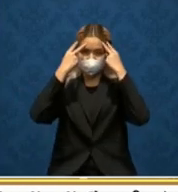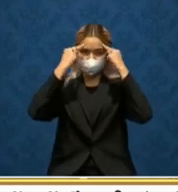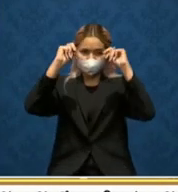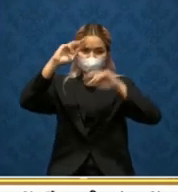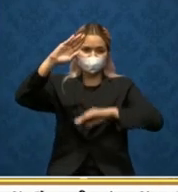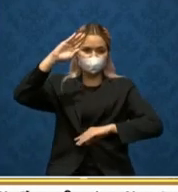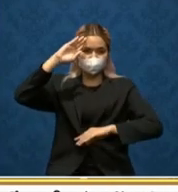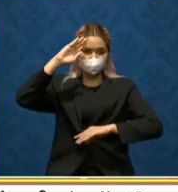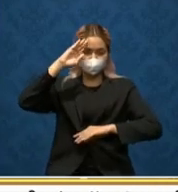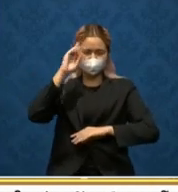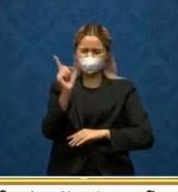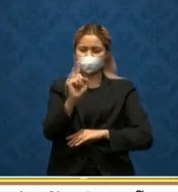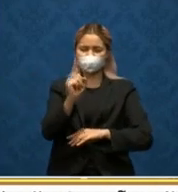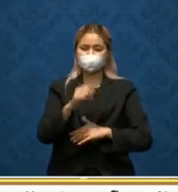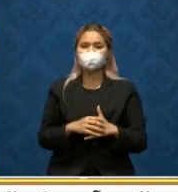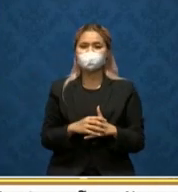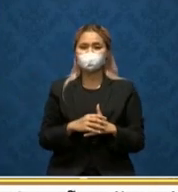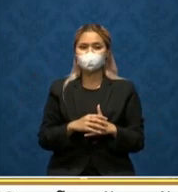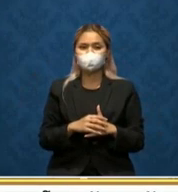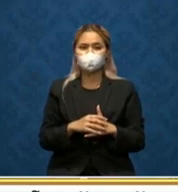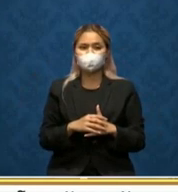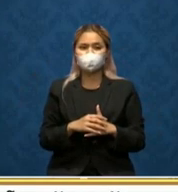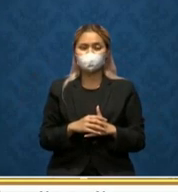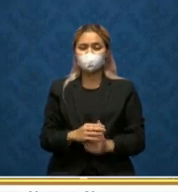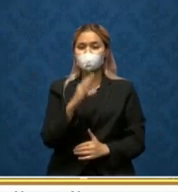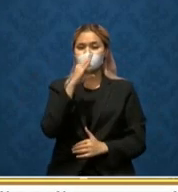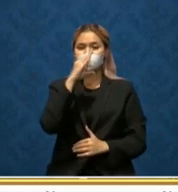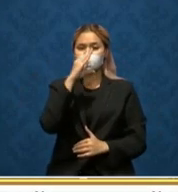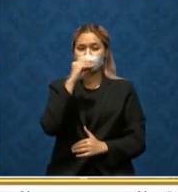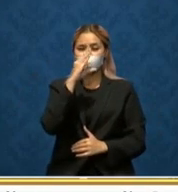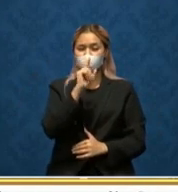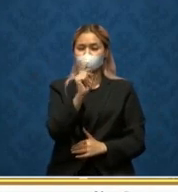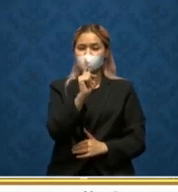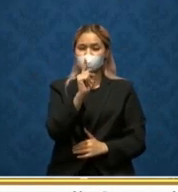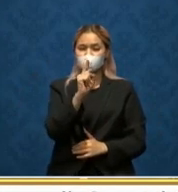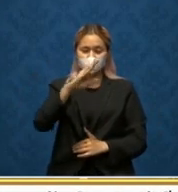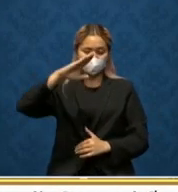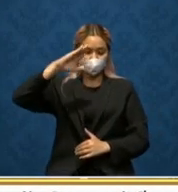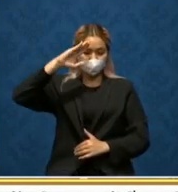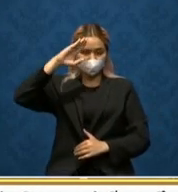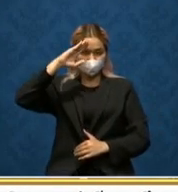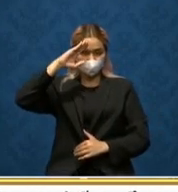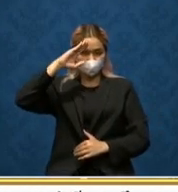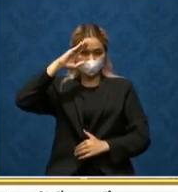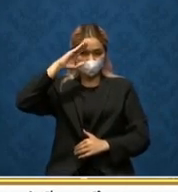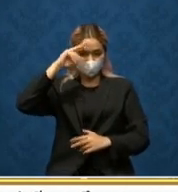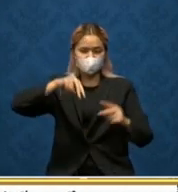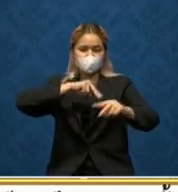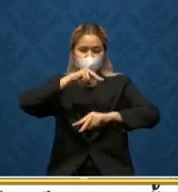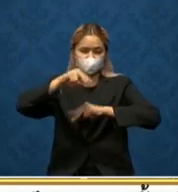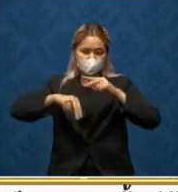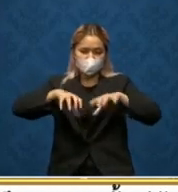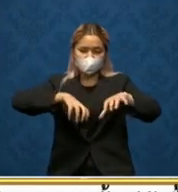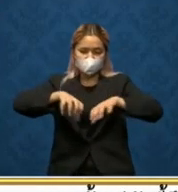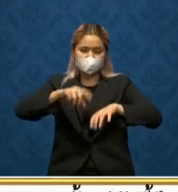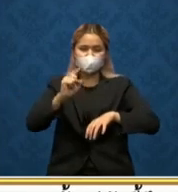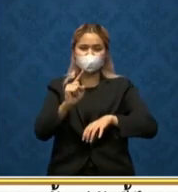ที่เอ่อเป็นคนให้สัจจะว่าจะปฏิรูปกองทัพท่านประธาน 74สนาม